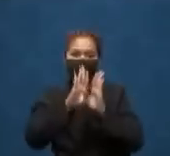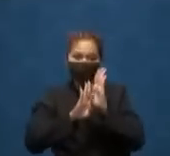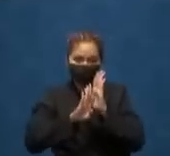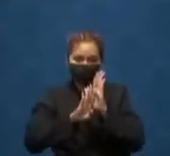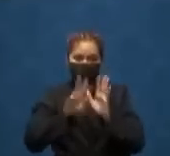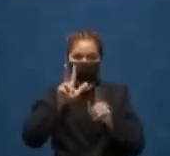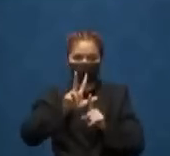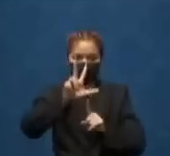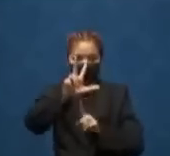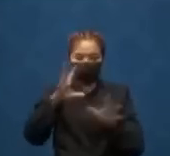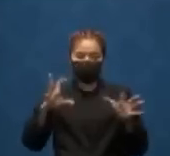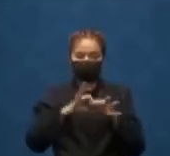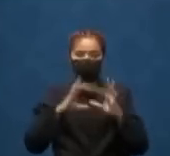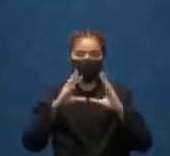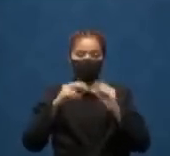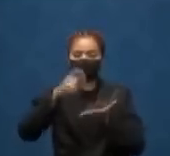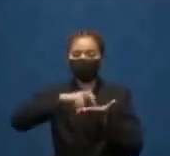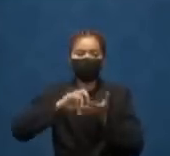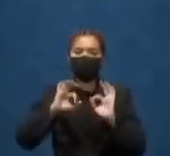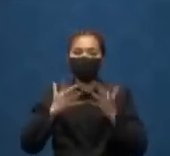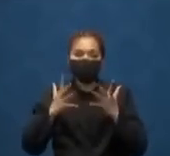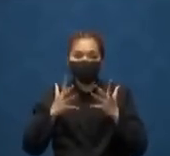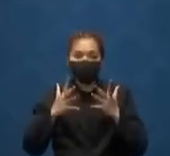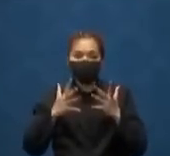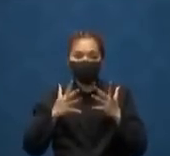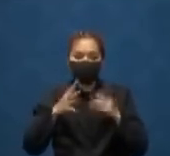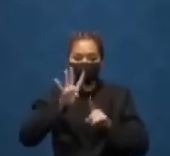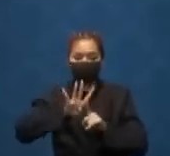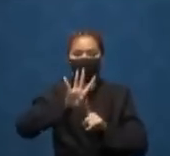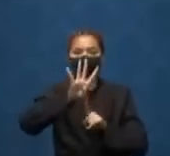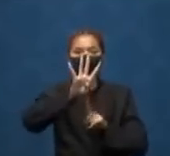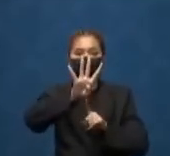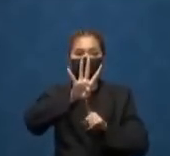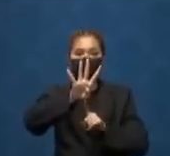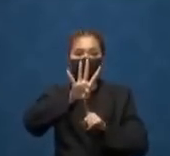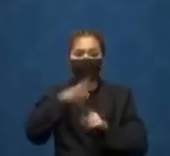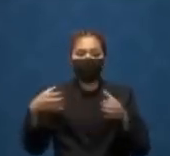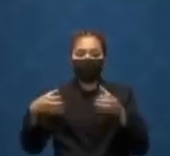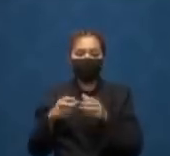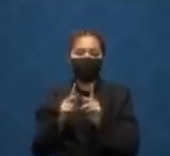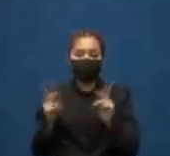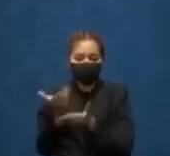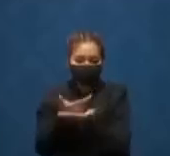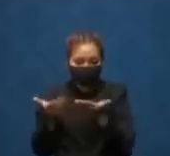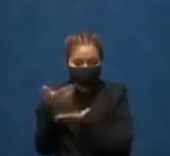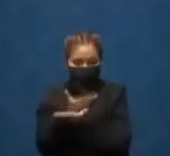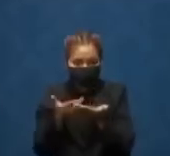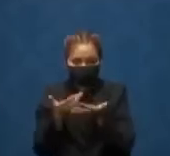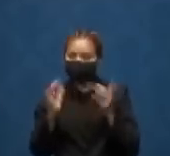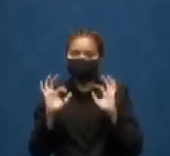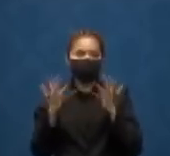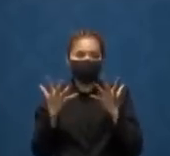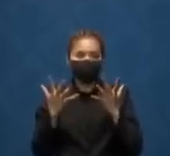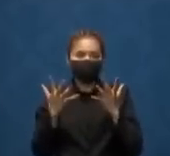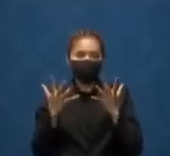แล้วจะอยู่ไปทำไมสภาอยู่ให้เปลืองงบประมาณแผ่นดินผมว่าในประวัติศาสตร์การเมืองนี้น่าจะหายากนะที่คน